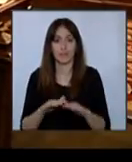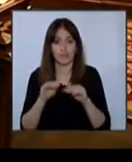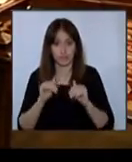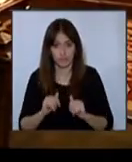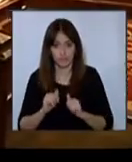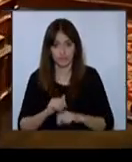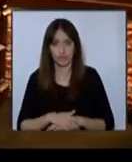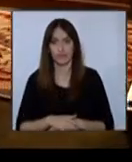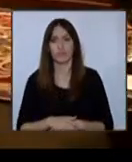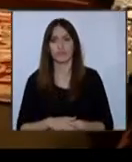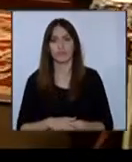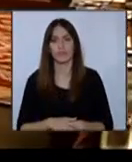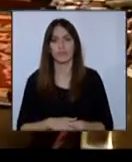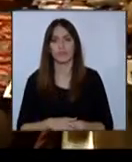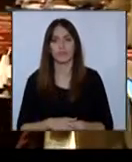Abstencions?